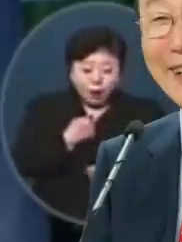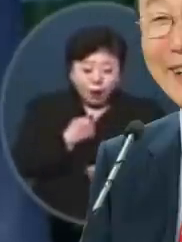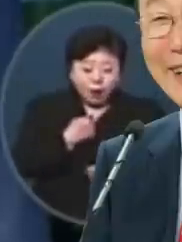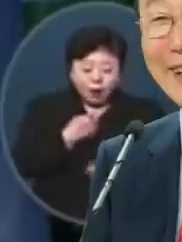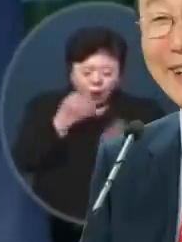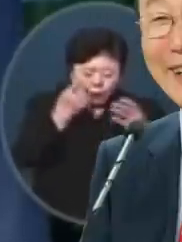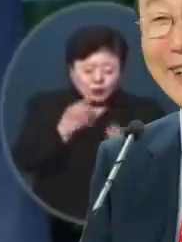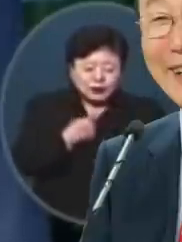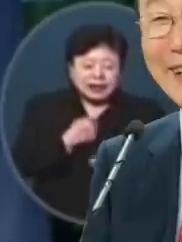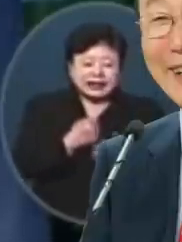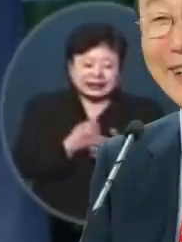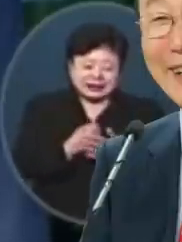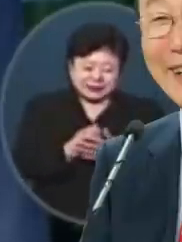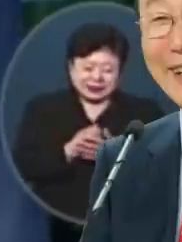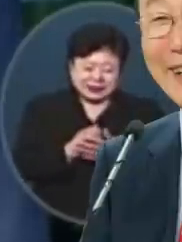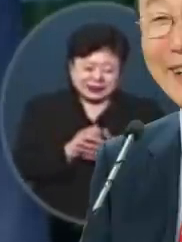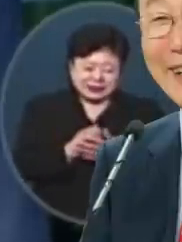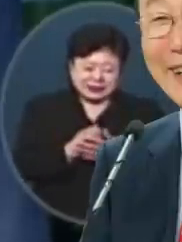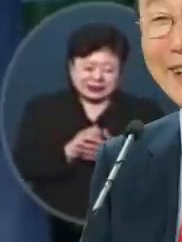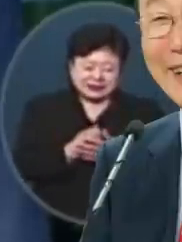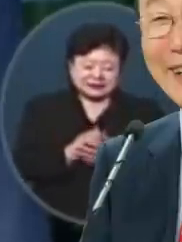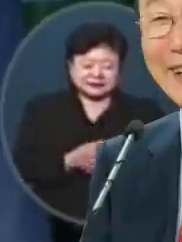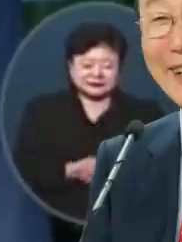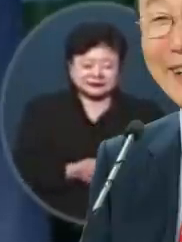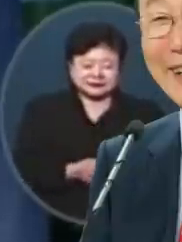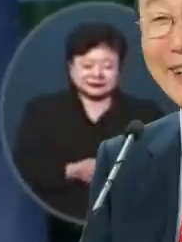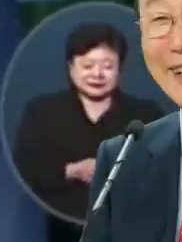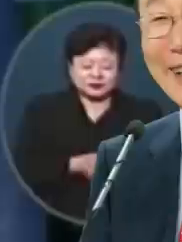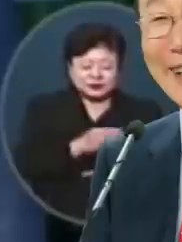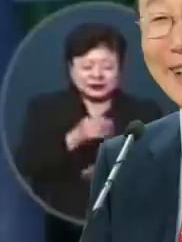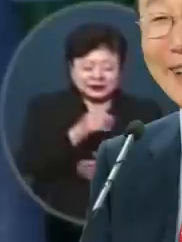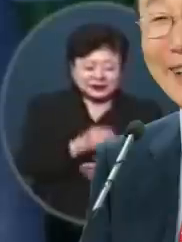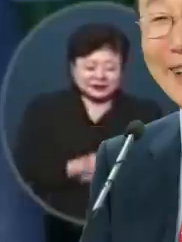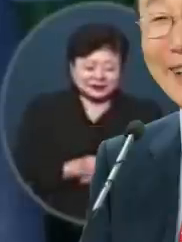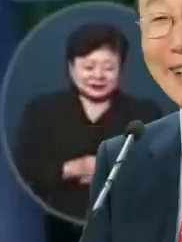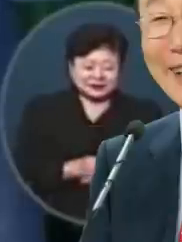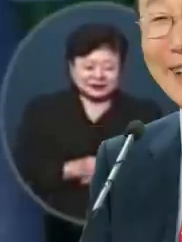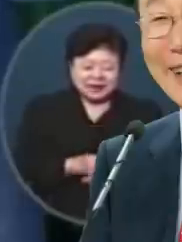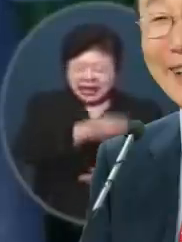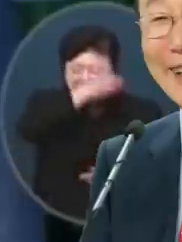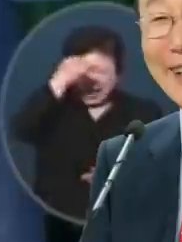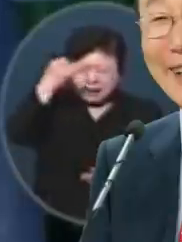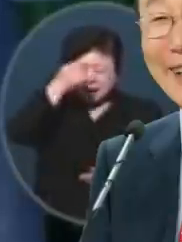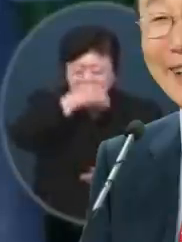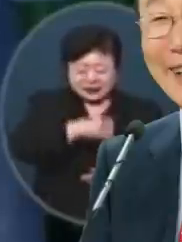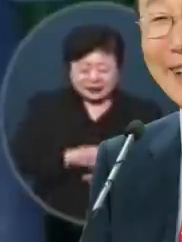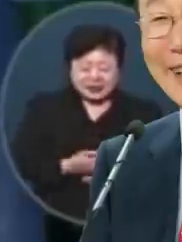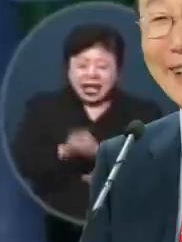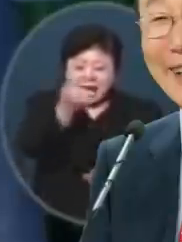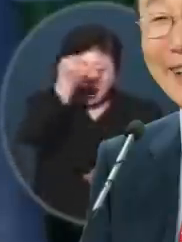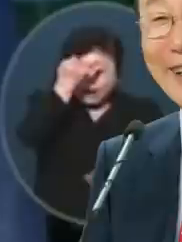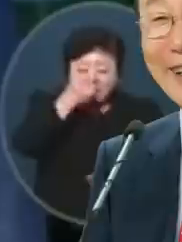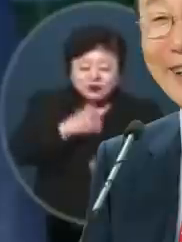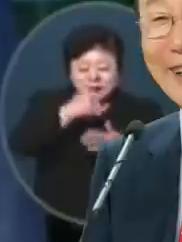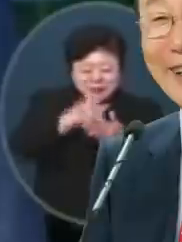고통을 당하기 때문에 이 모양이 되었지, 우리 할머니, 할머니가 타락만 안 했으면